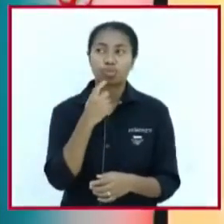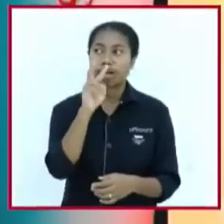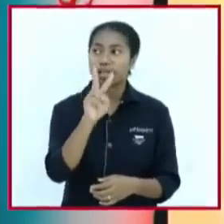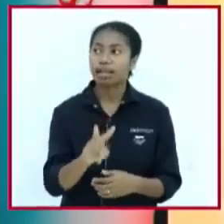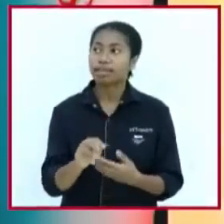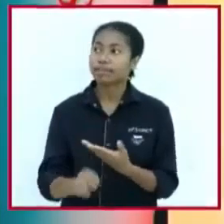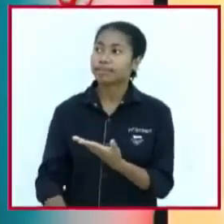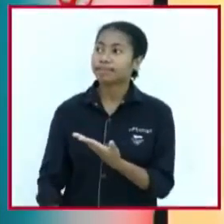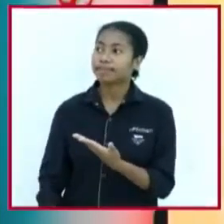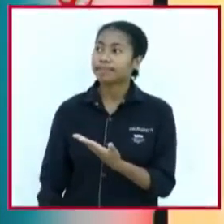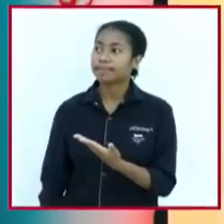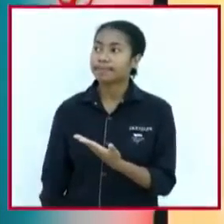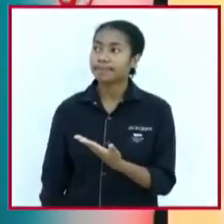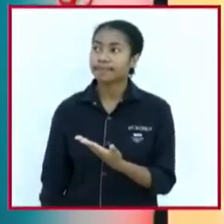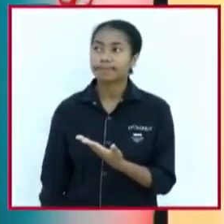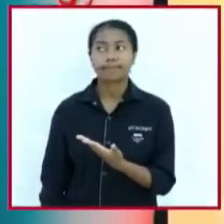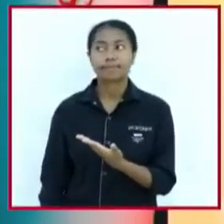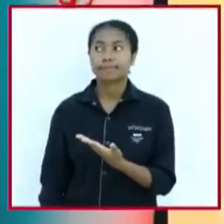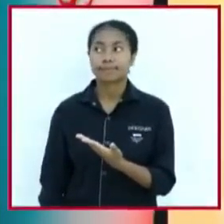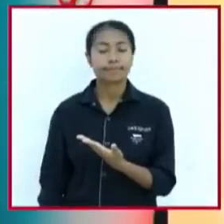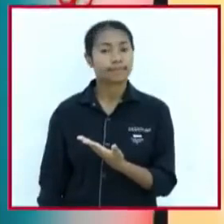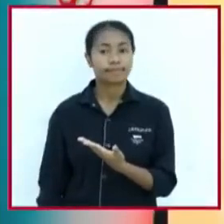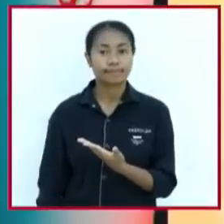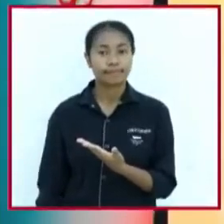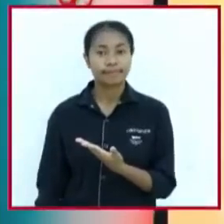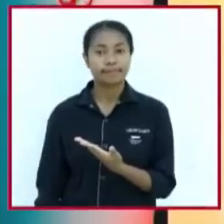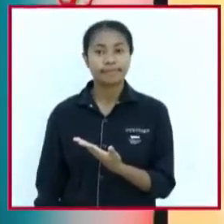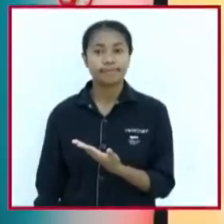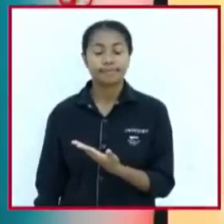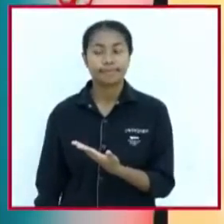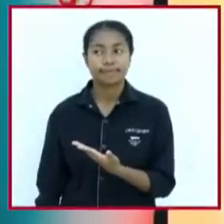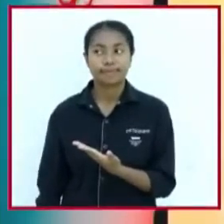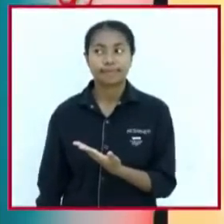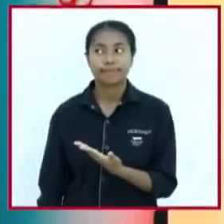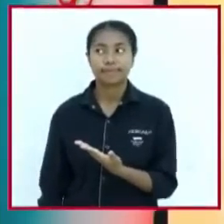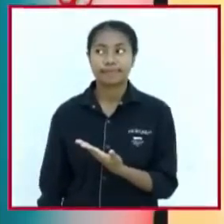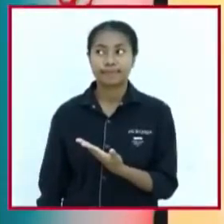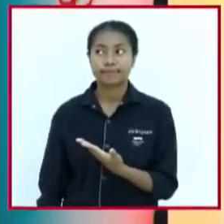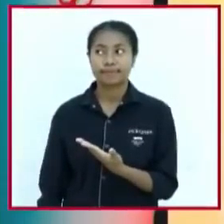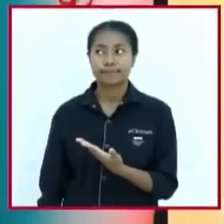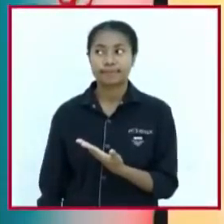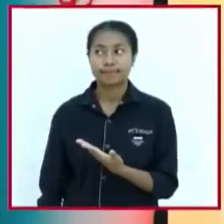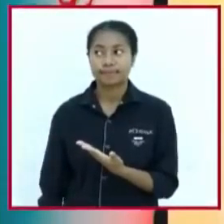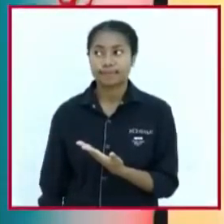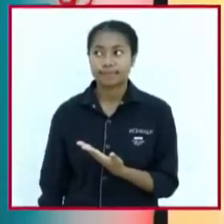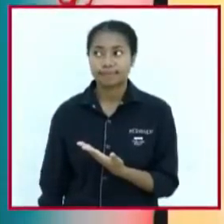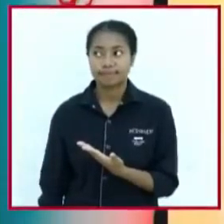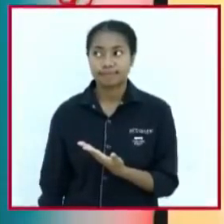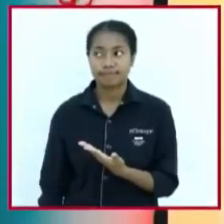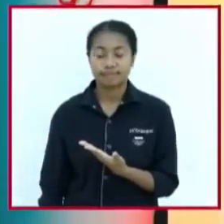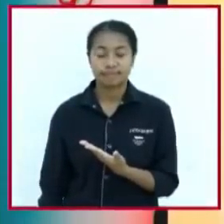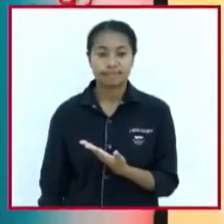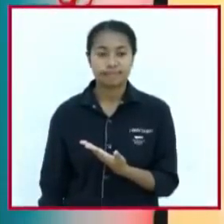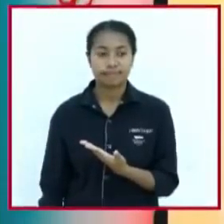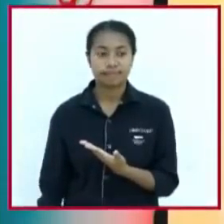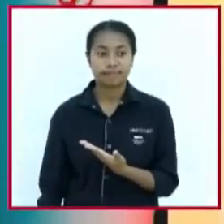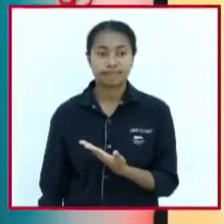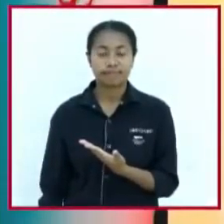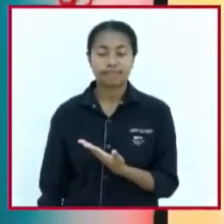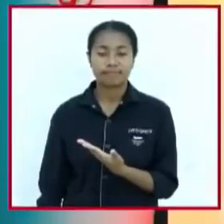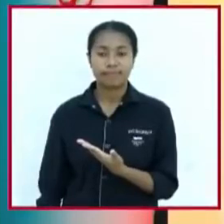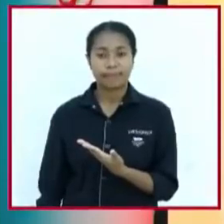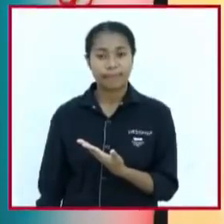menerima terang kamu banyak menderita kamu banyak menderita oleh karena kamu bertahan dalam perjuangan yang berat